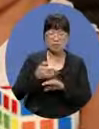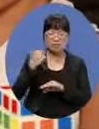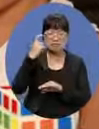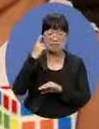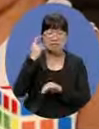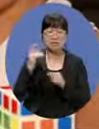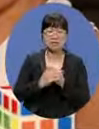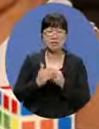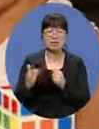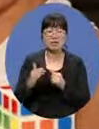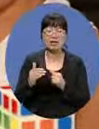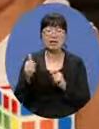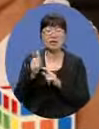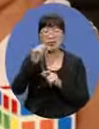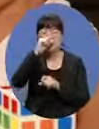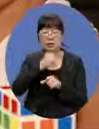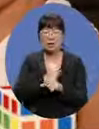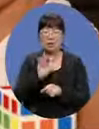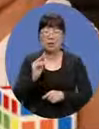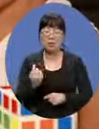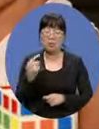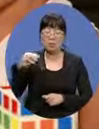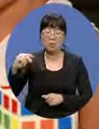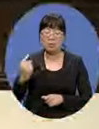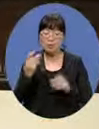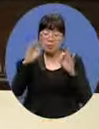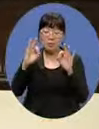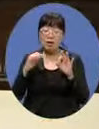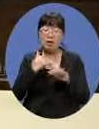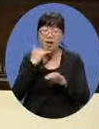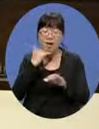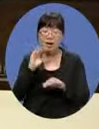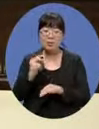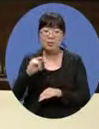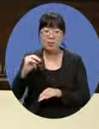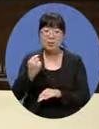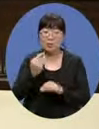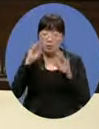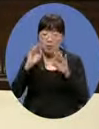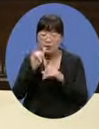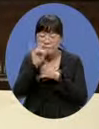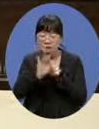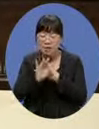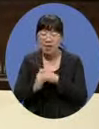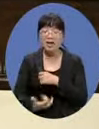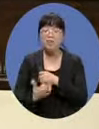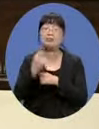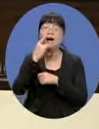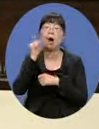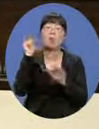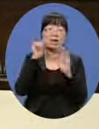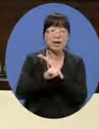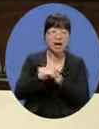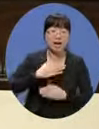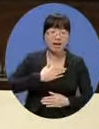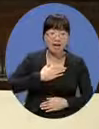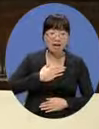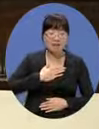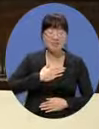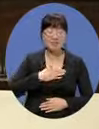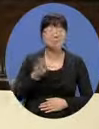같으니까 재영이가 좋아하는 뽀로로 보면서 기다려. 재영이 뽀로로 보고 있으면 금방 갈게. 알았어요.